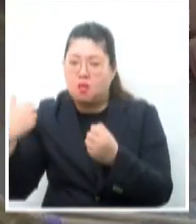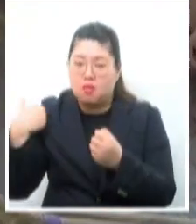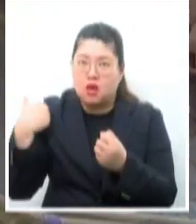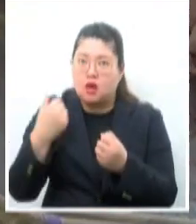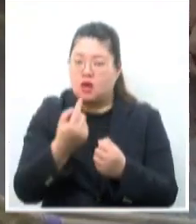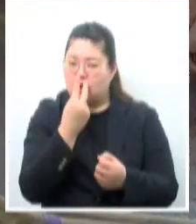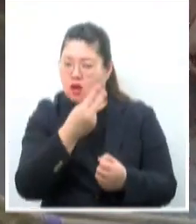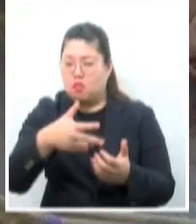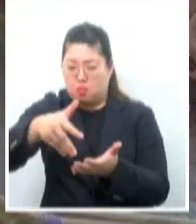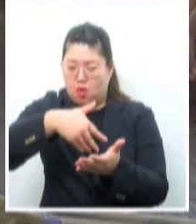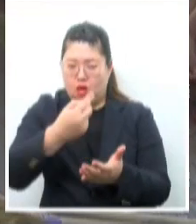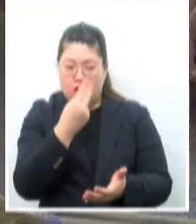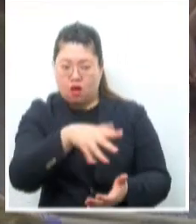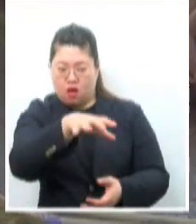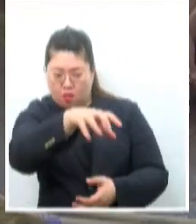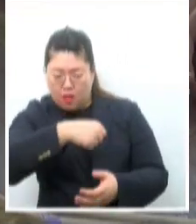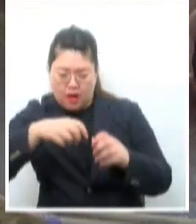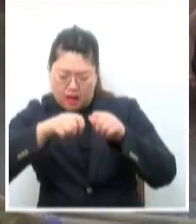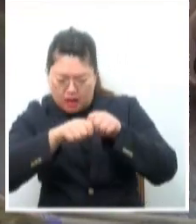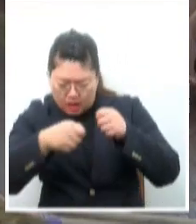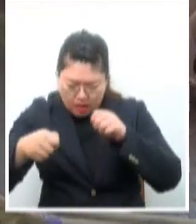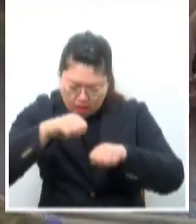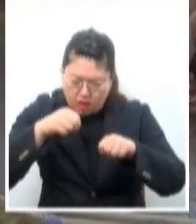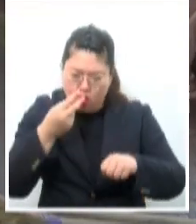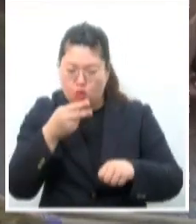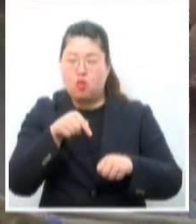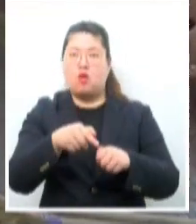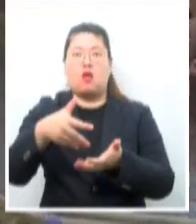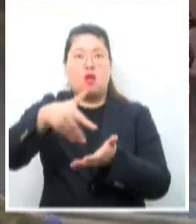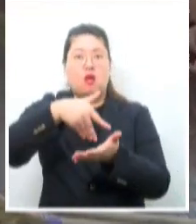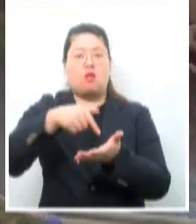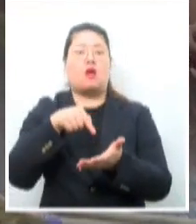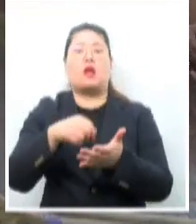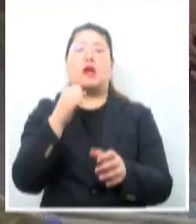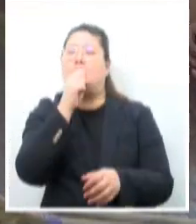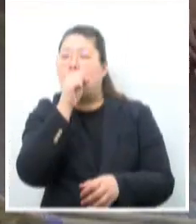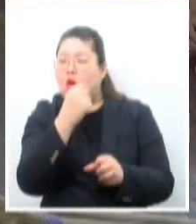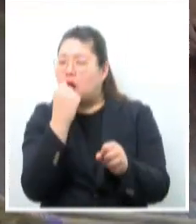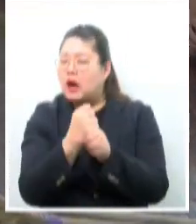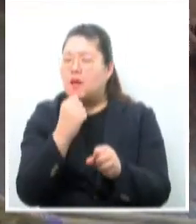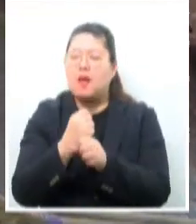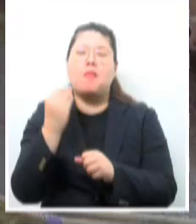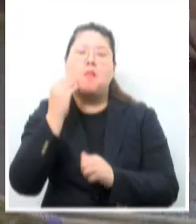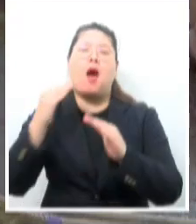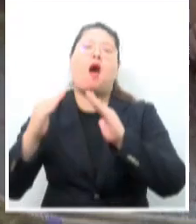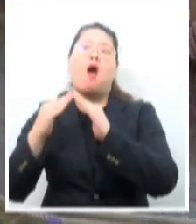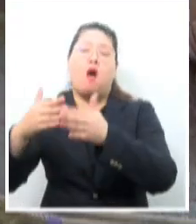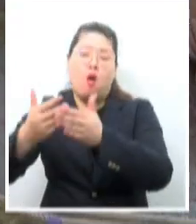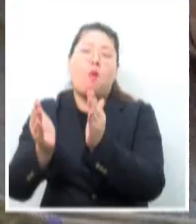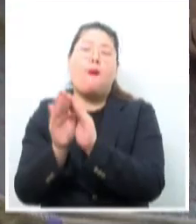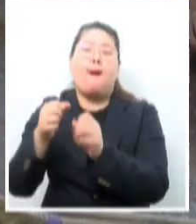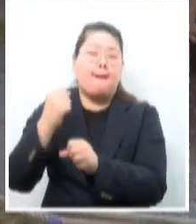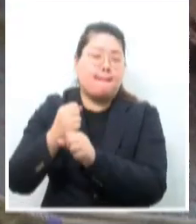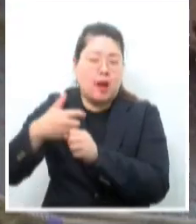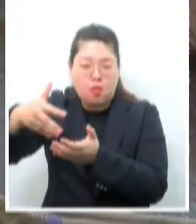กอยู่แกก็เลยเก็บมาแกะดูแล้วก็ทำใช้ในครัวเรือนก่อนเสร็จแล้วก็พอมี